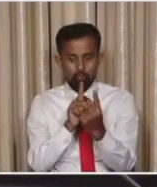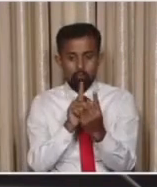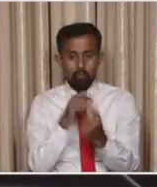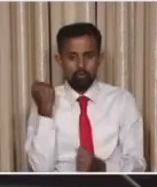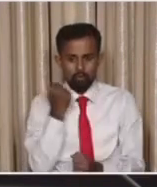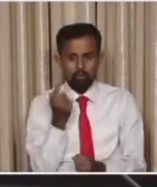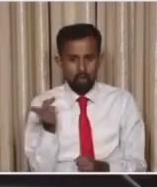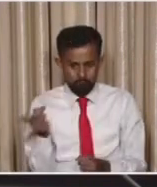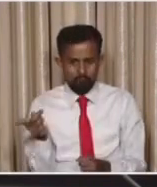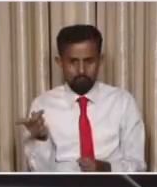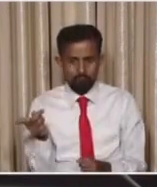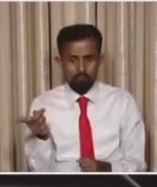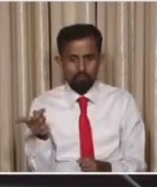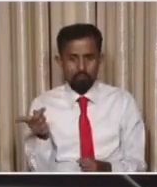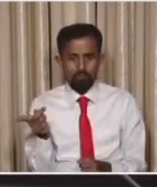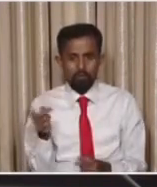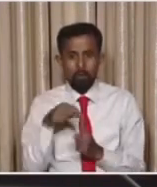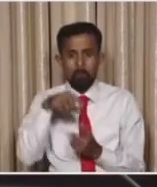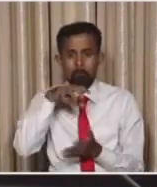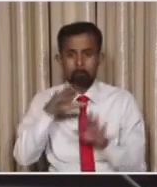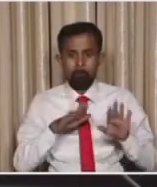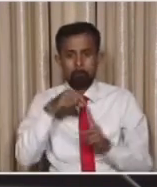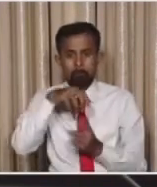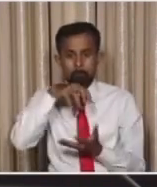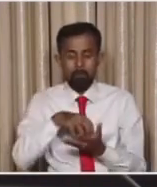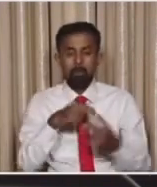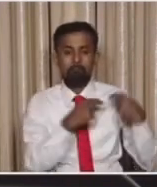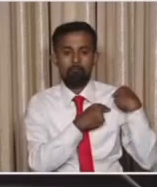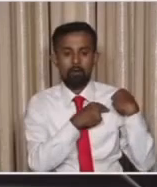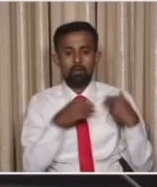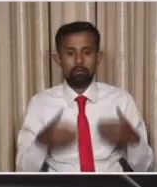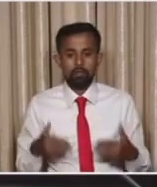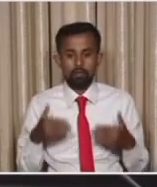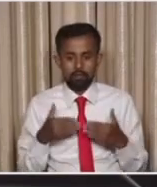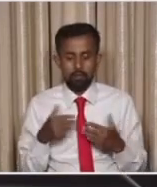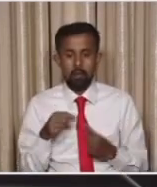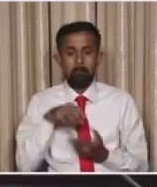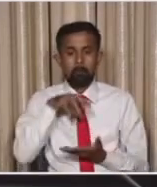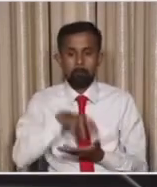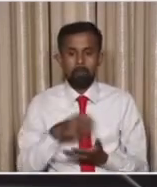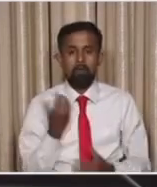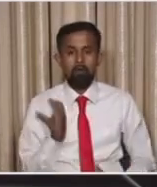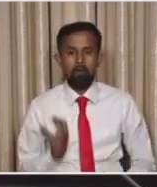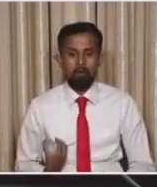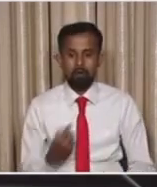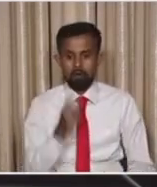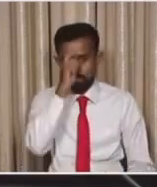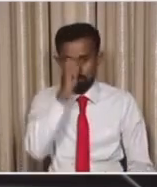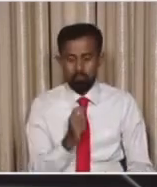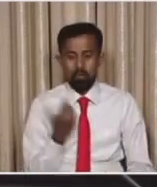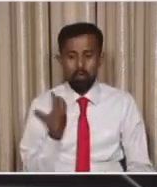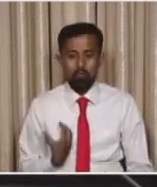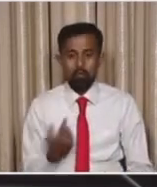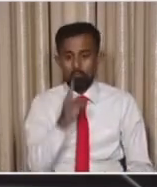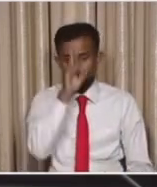ඒක ගරු සභාපතිතුමියනි පළාත් පාලන ආයතනවල වක්කීම් දරන්නේ වර්තමානයේ පළාතේ ගරු ආණ්ඩුකාරතුමා ආණ්ඩුකාරතුමා